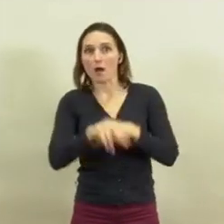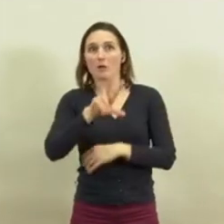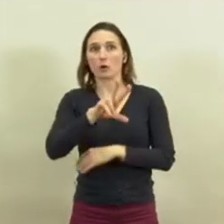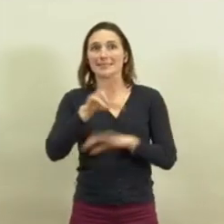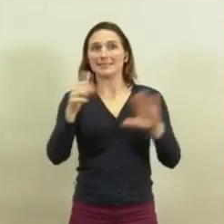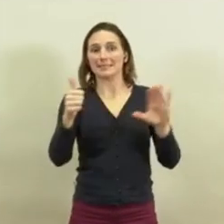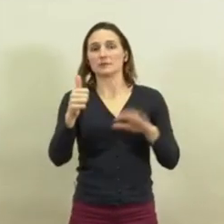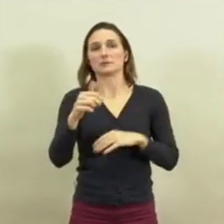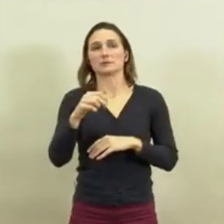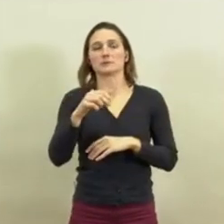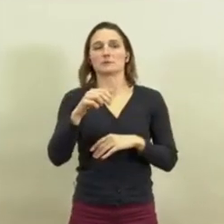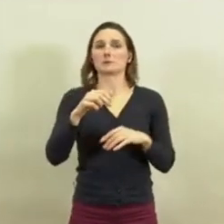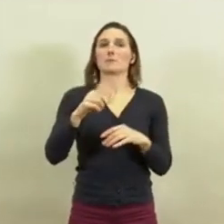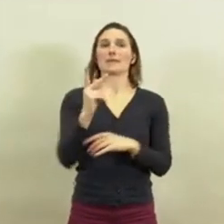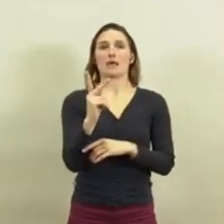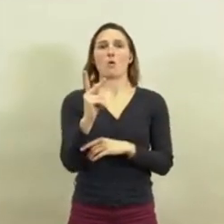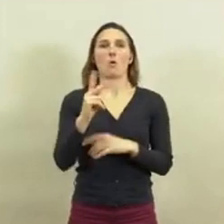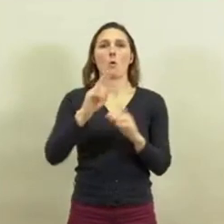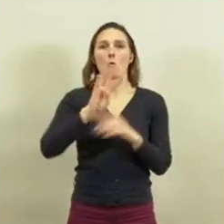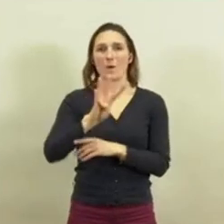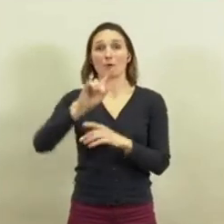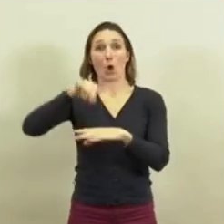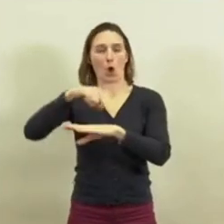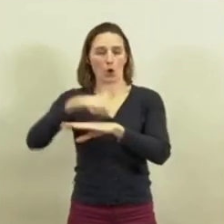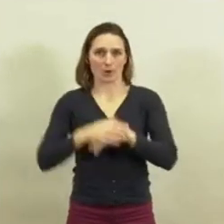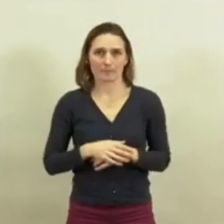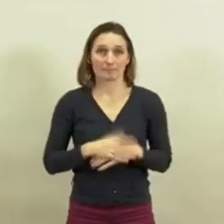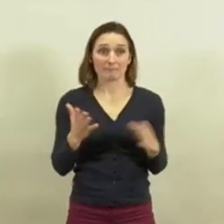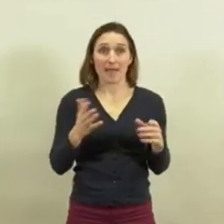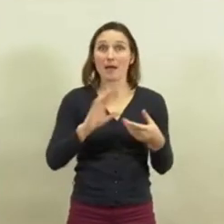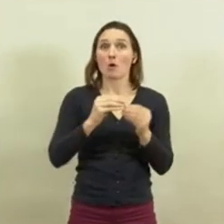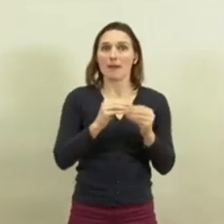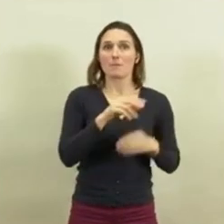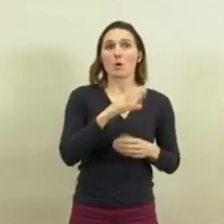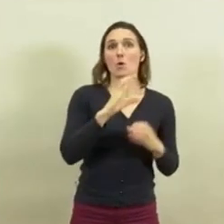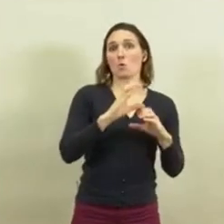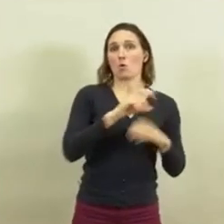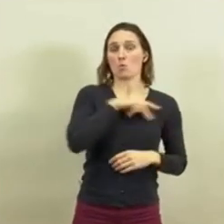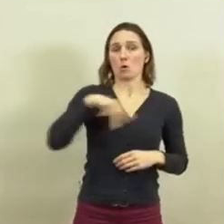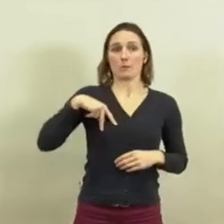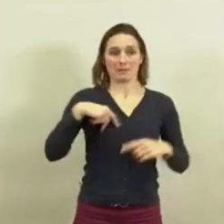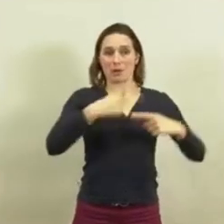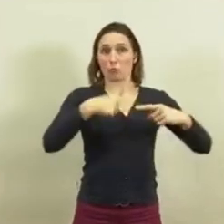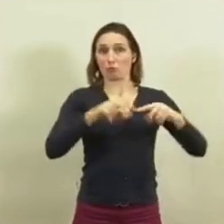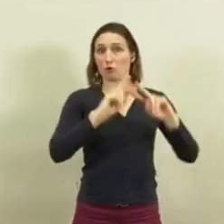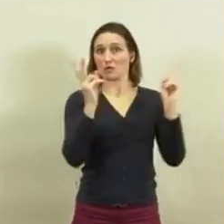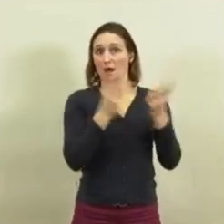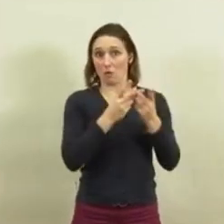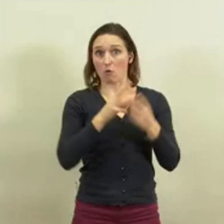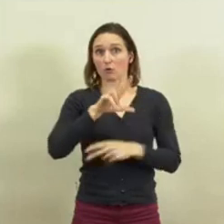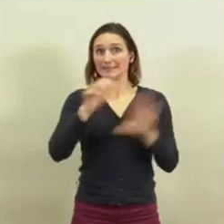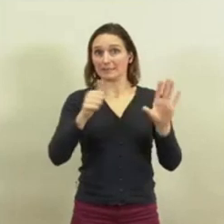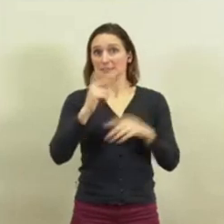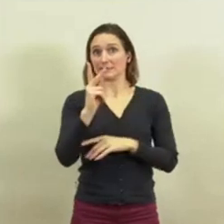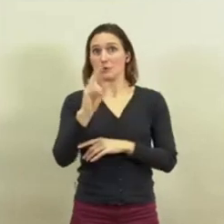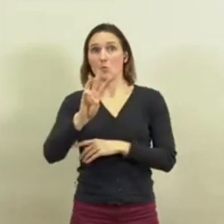à 36 kWh. Mais les compteurs généraux de ces copropriétés dépassent bien souvent ce seuil. Elles sont donc exclues des